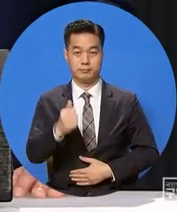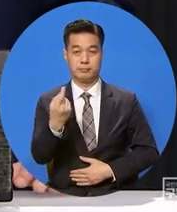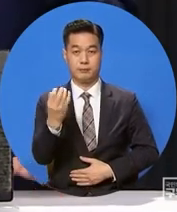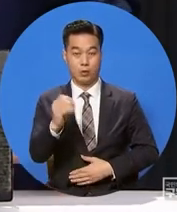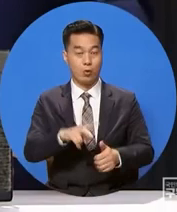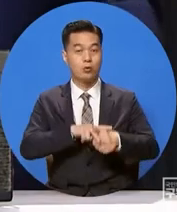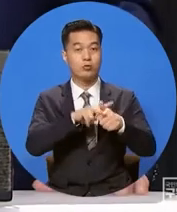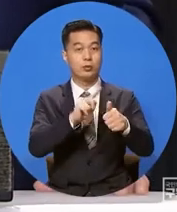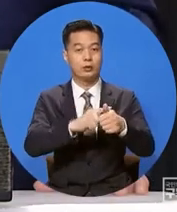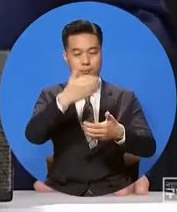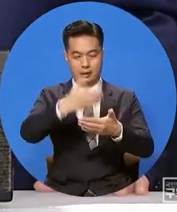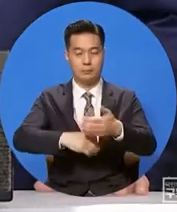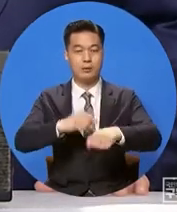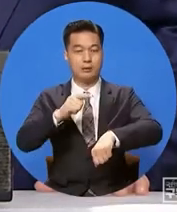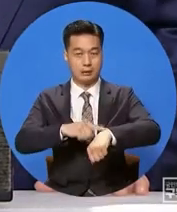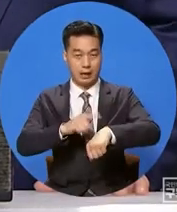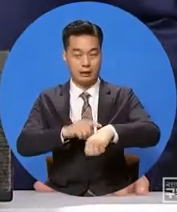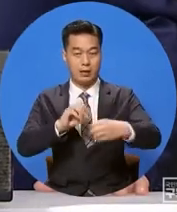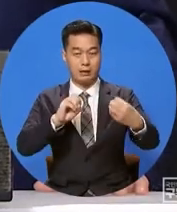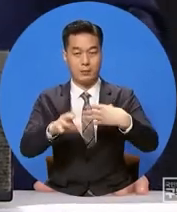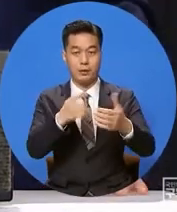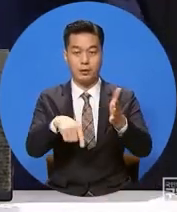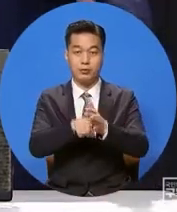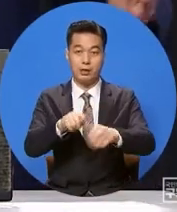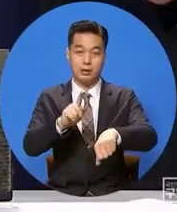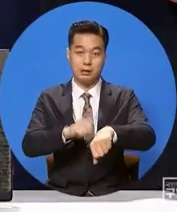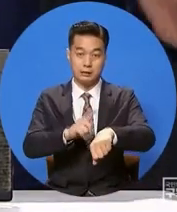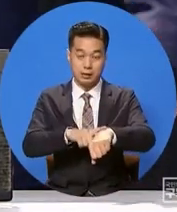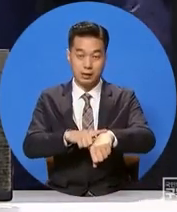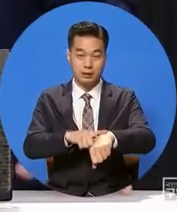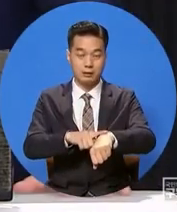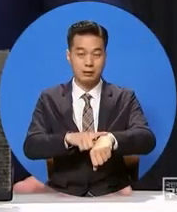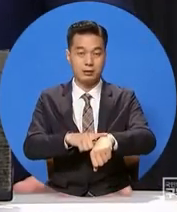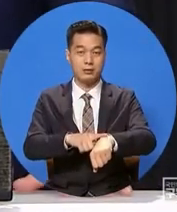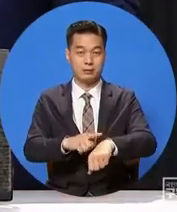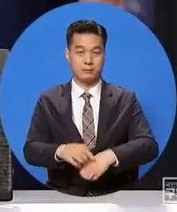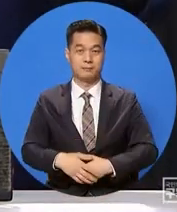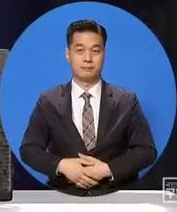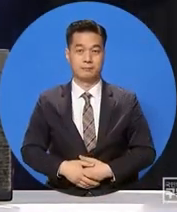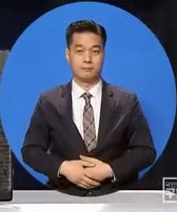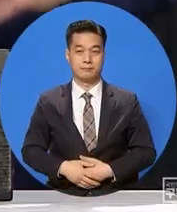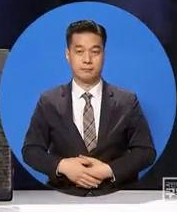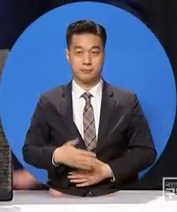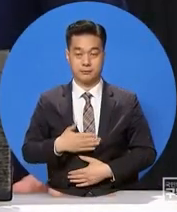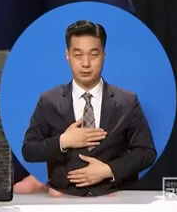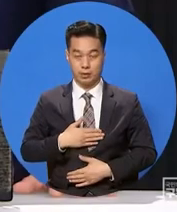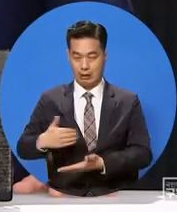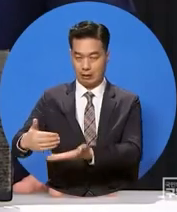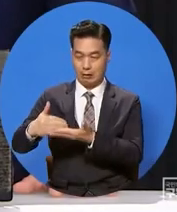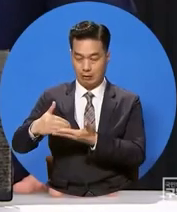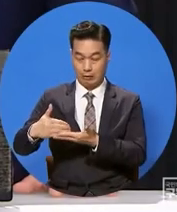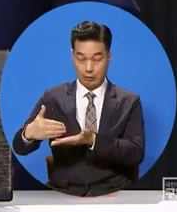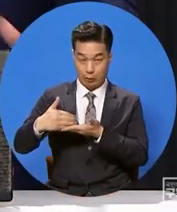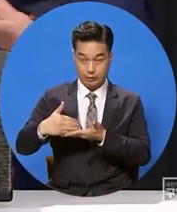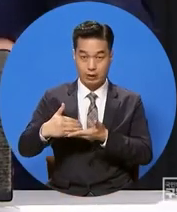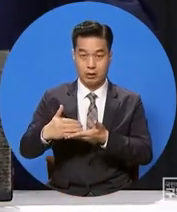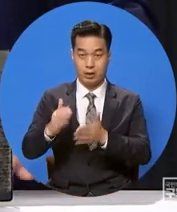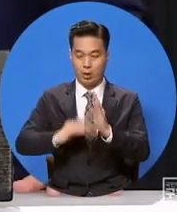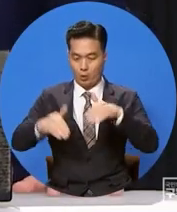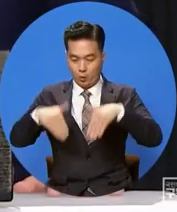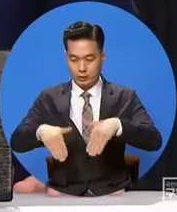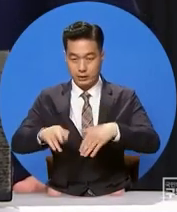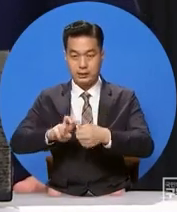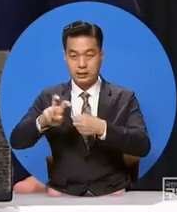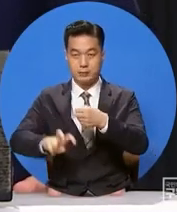후보님 네. 남은 시간 가운데 답변을 위한 시간을 조금 더 드리는 건 가능합니다. 어? 예. 이게 이렇게 견제받으면서 공직생활을 20몇 년을 예.